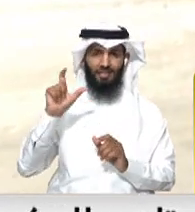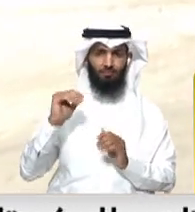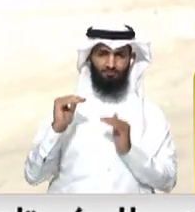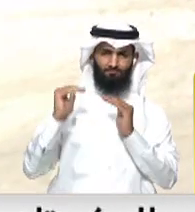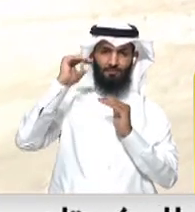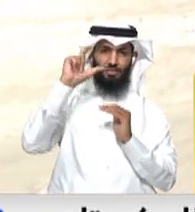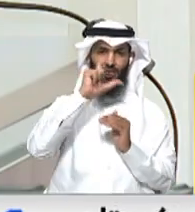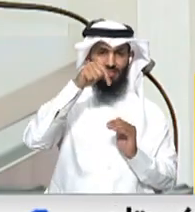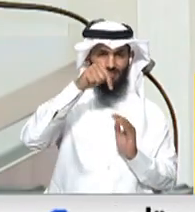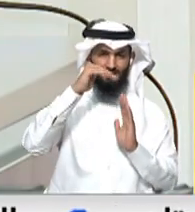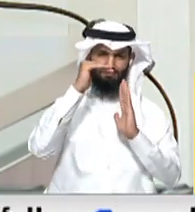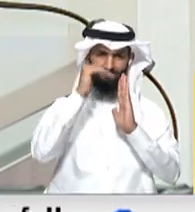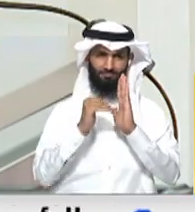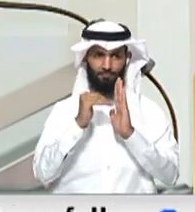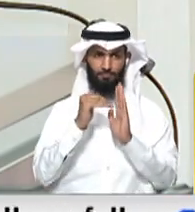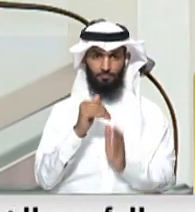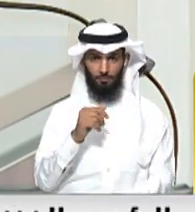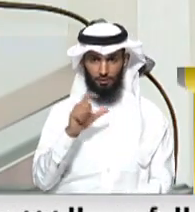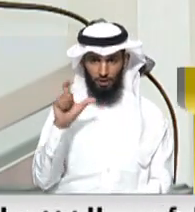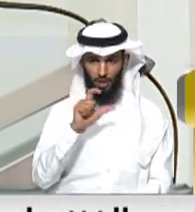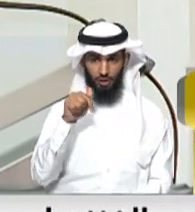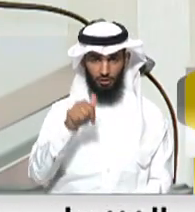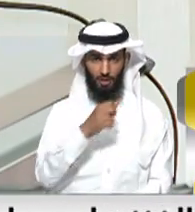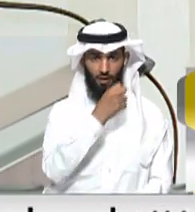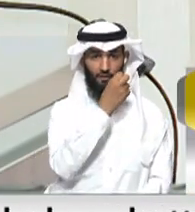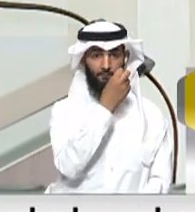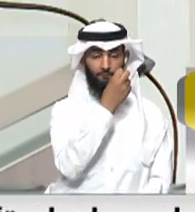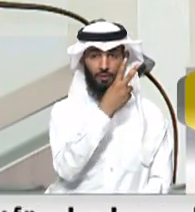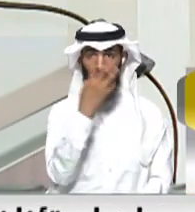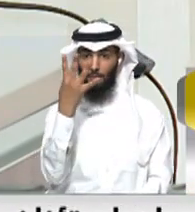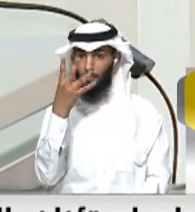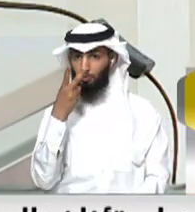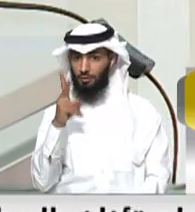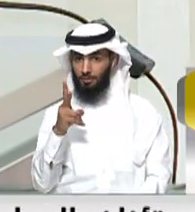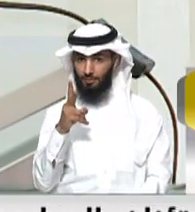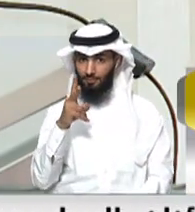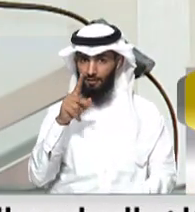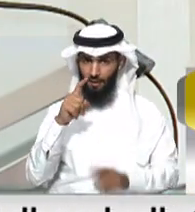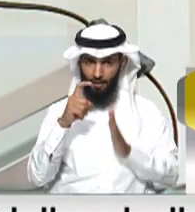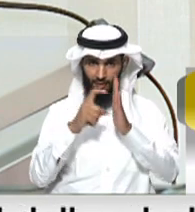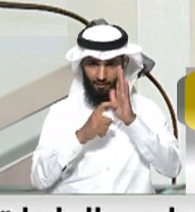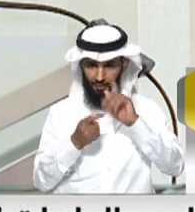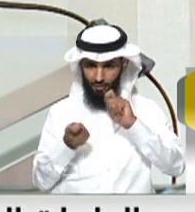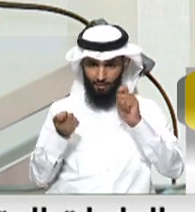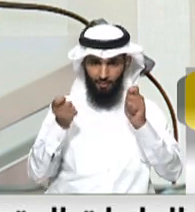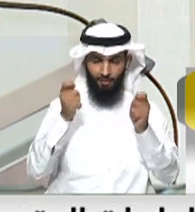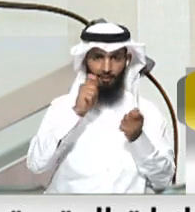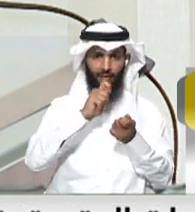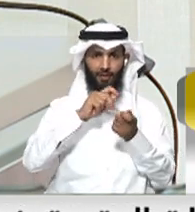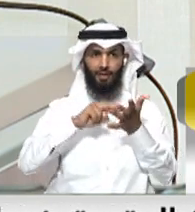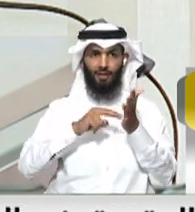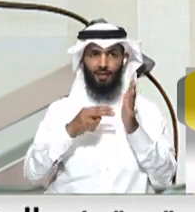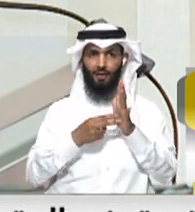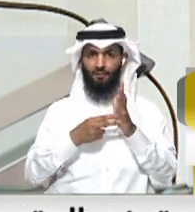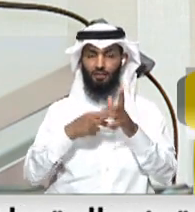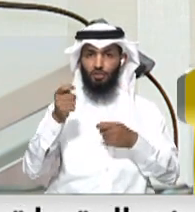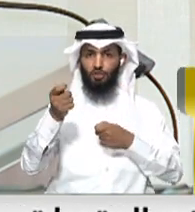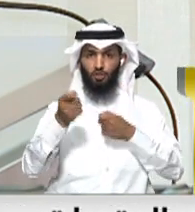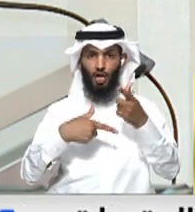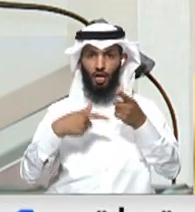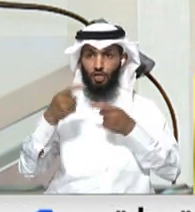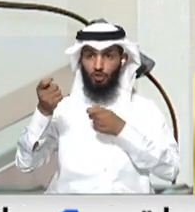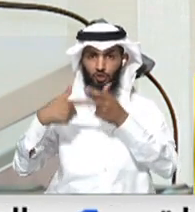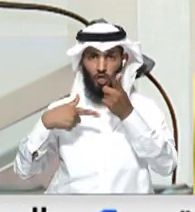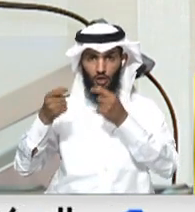في شهر 6/2024 اختلفت المعادلة بتقدم القطاع التجاري في